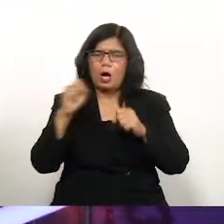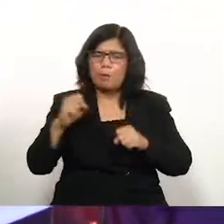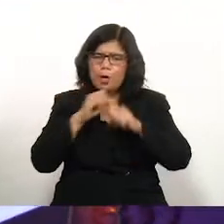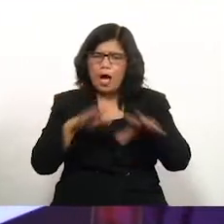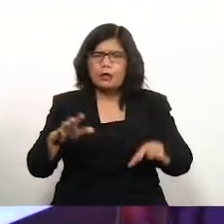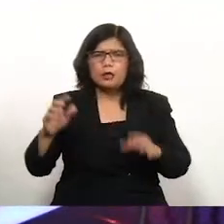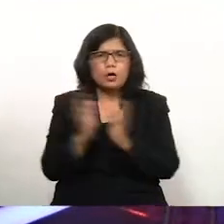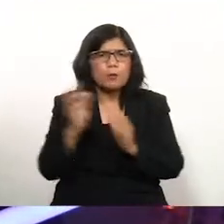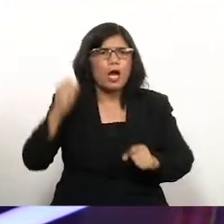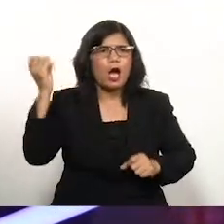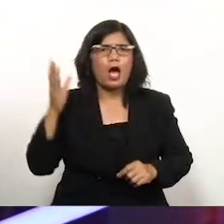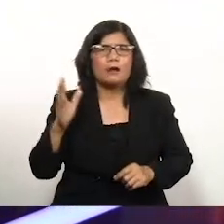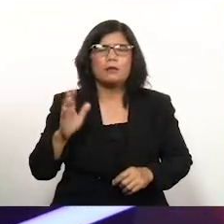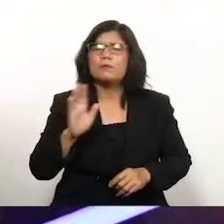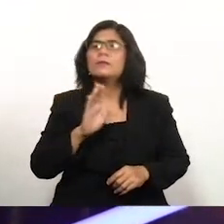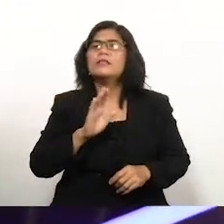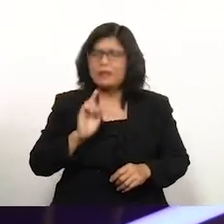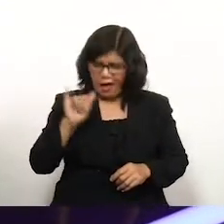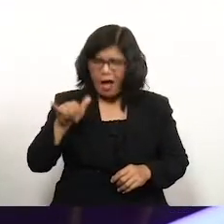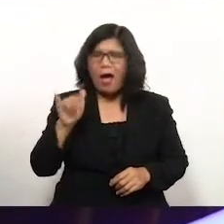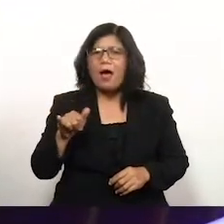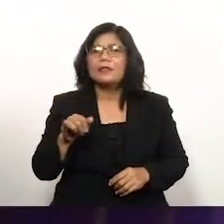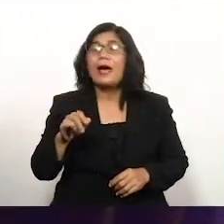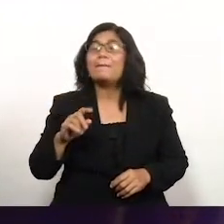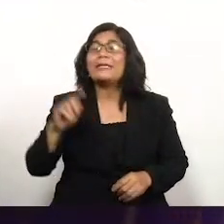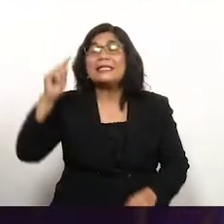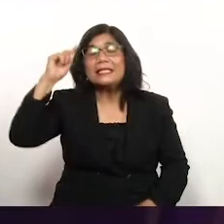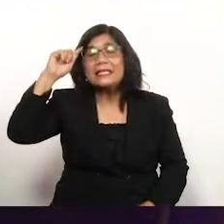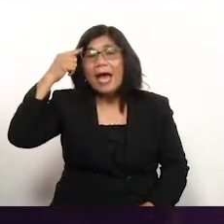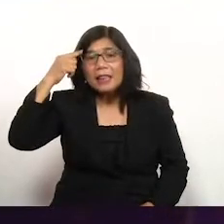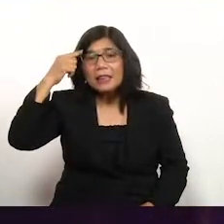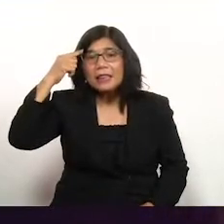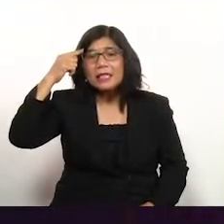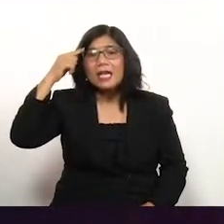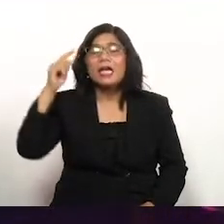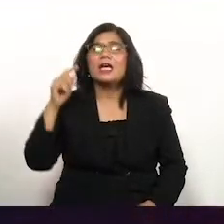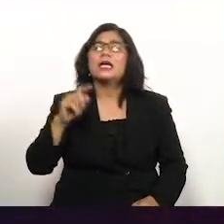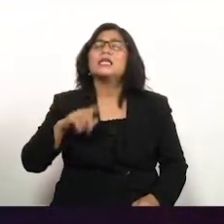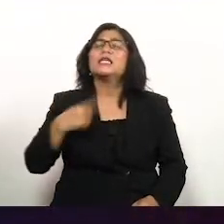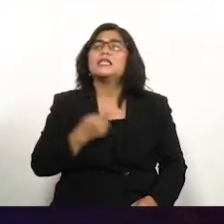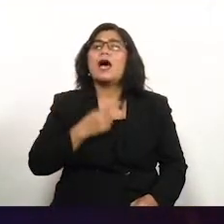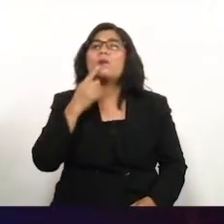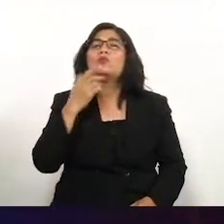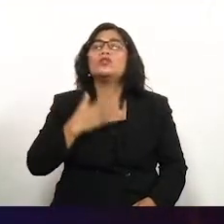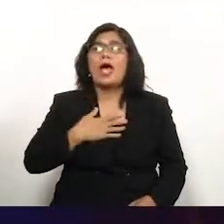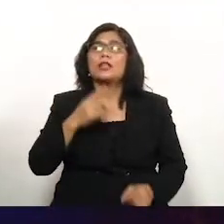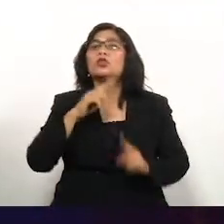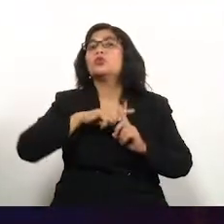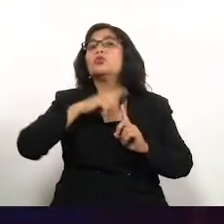buat gereja diharja Malino my god Remember Hai deret Cut dituduh